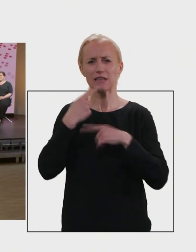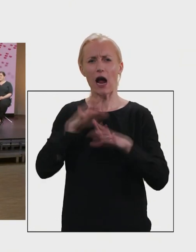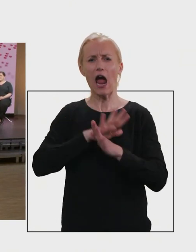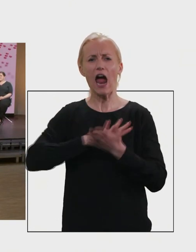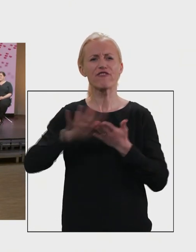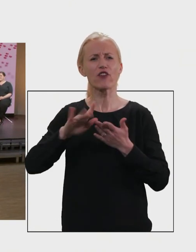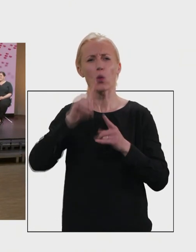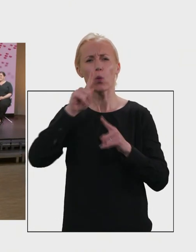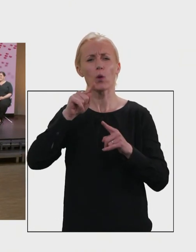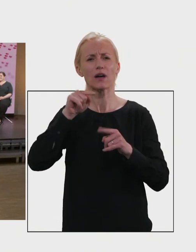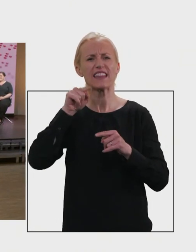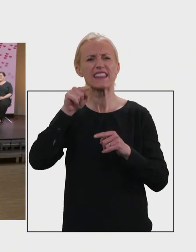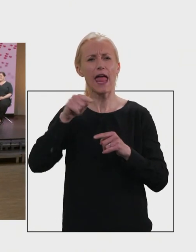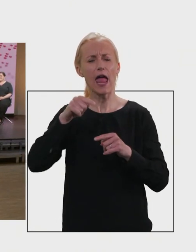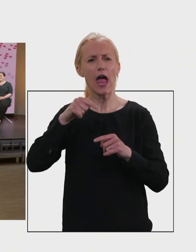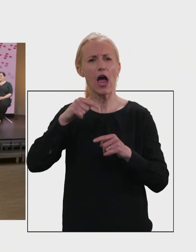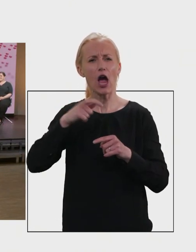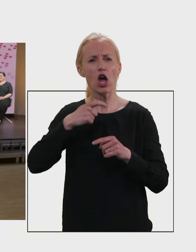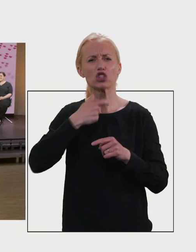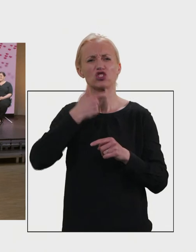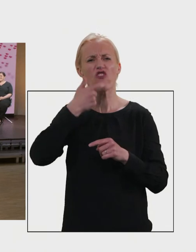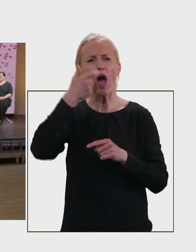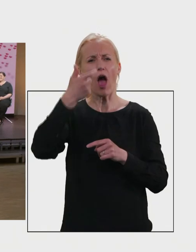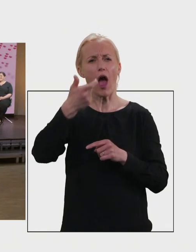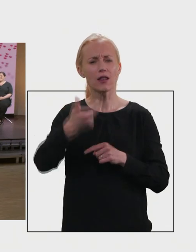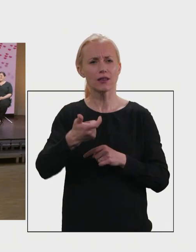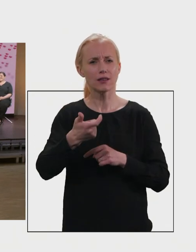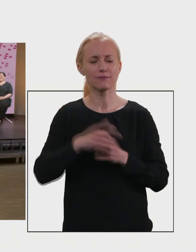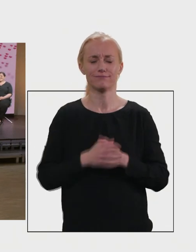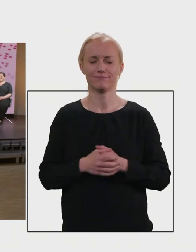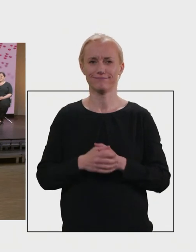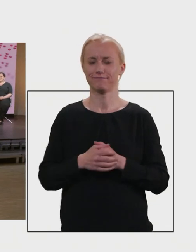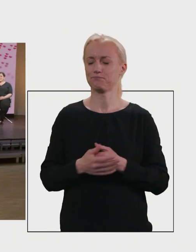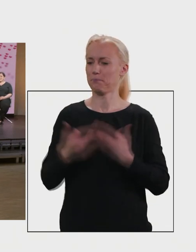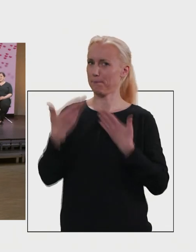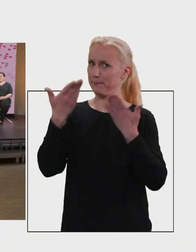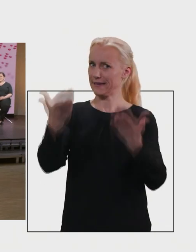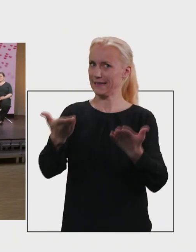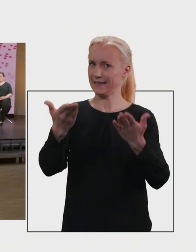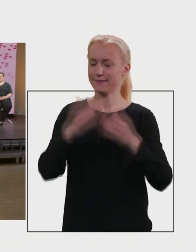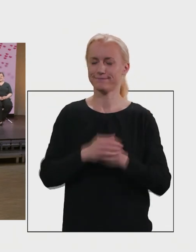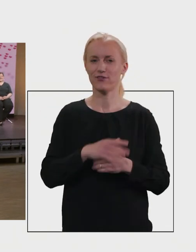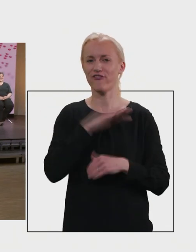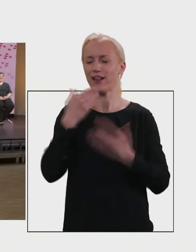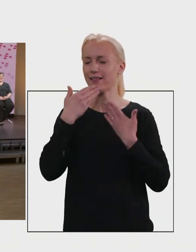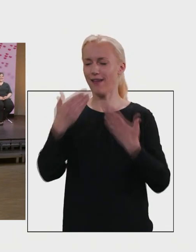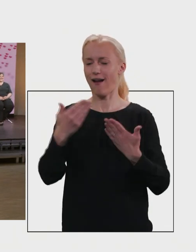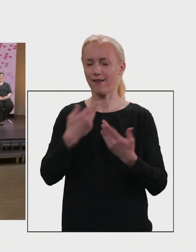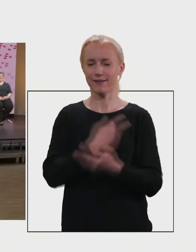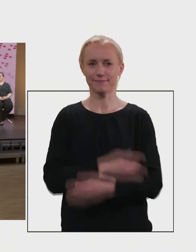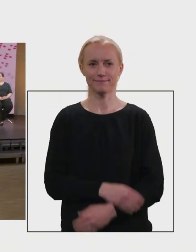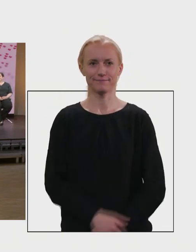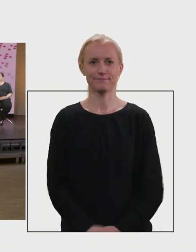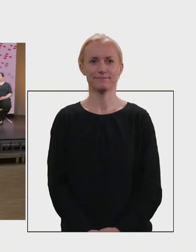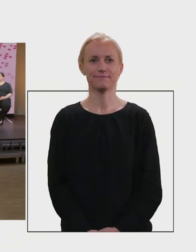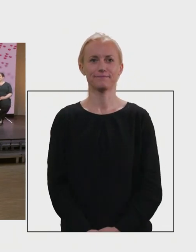Schwan. Ist das okay? Mehr hätte ich auch nicht gesagt. Okay, alles klar. Bitteschön und vielen Dank.